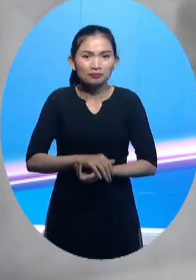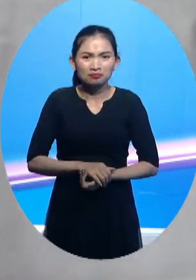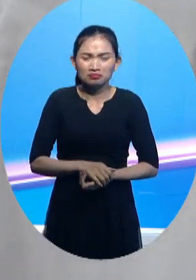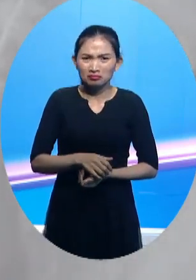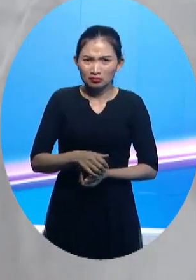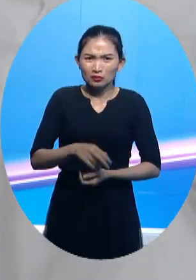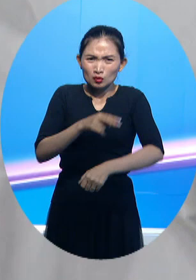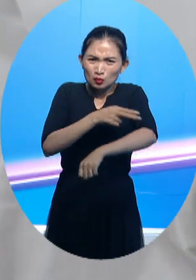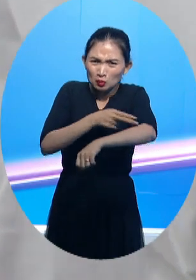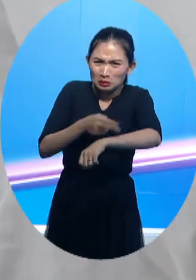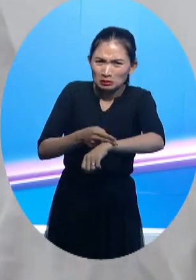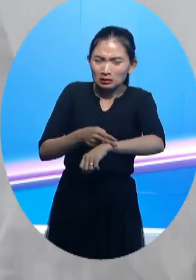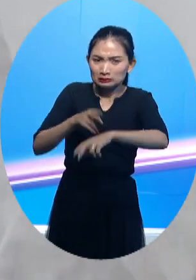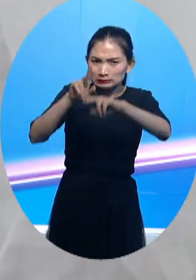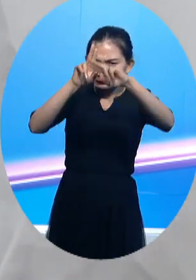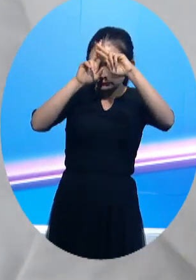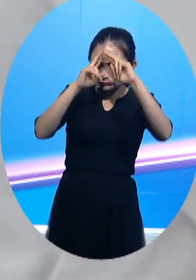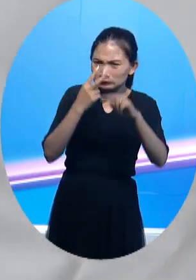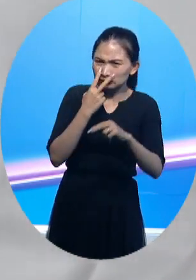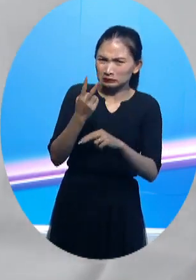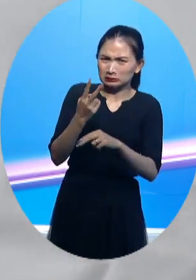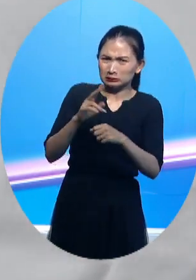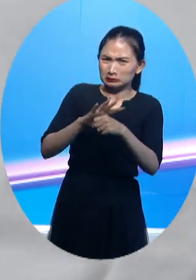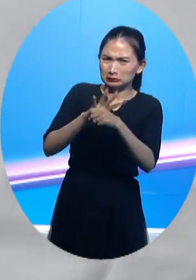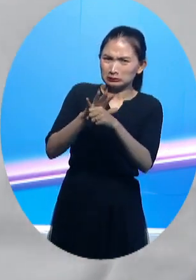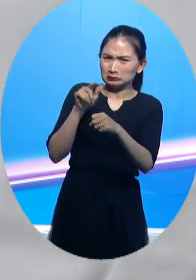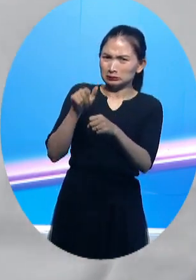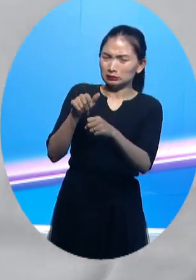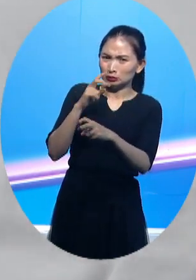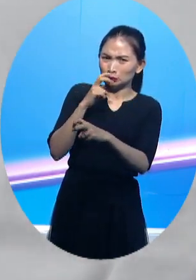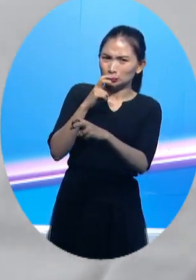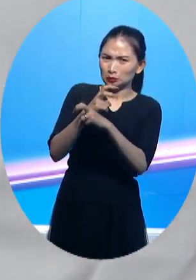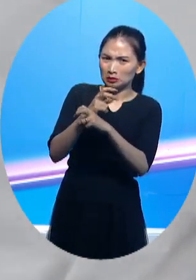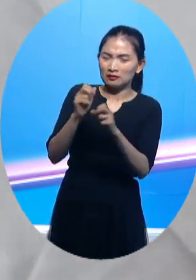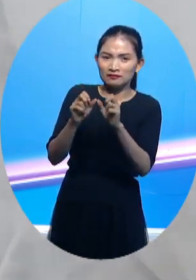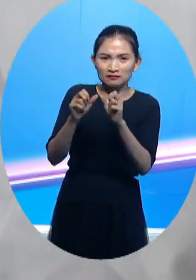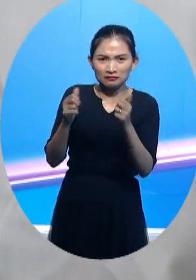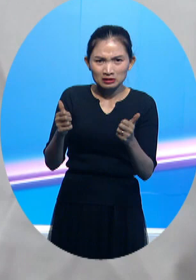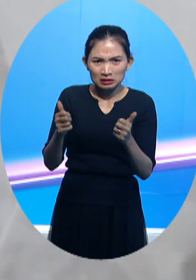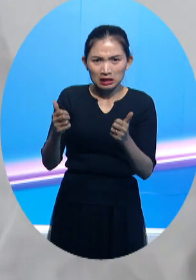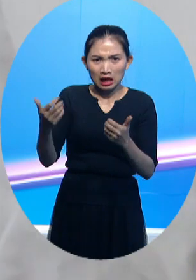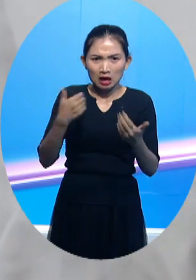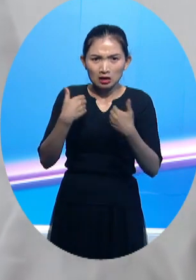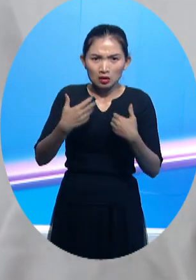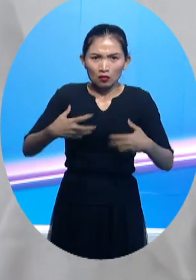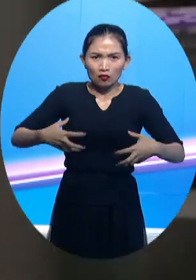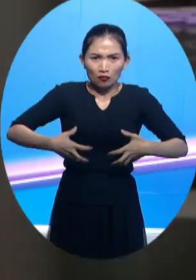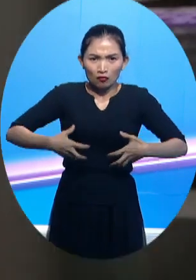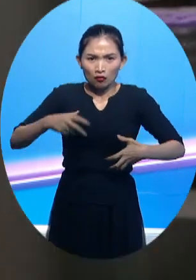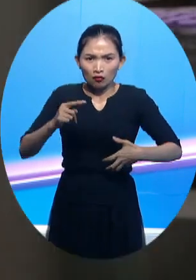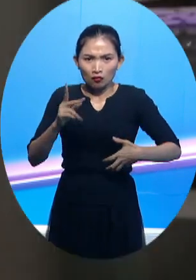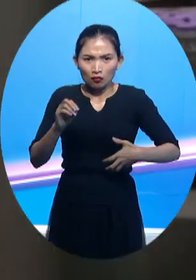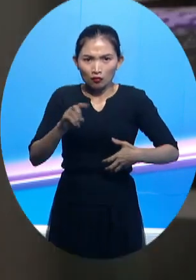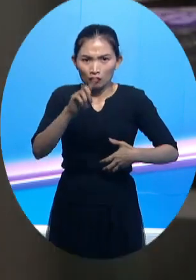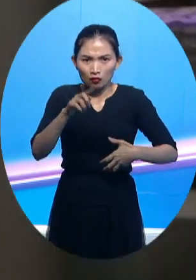y tế do chúng dường như gây áp lực cao hơn với M phổi có khả năng dẫn đến các trường hợp viêm phổi nặng hơn so với các biến thể